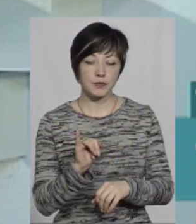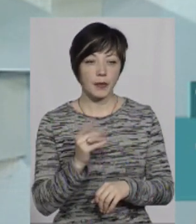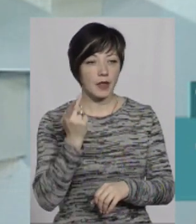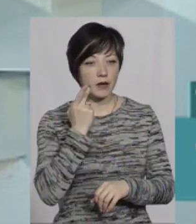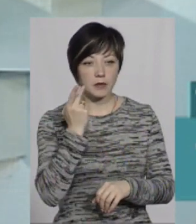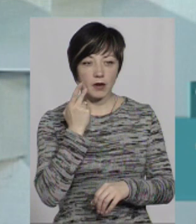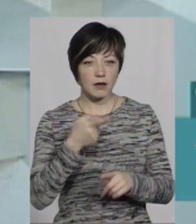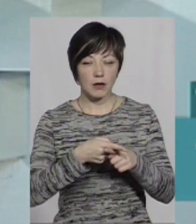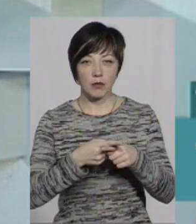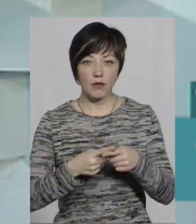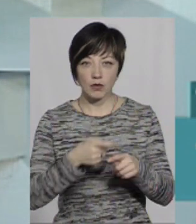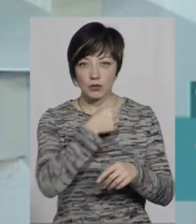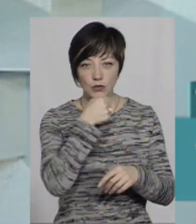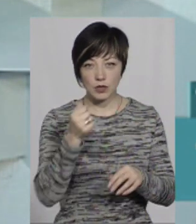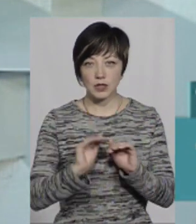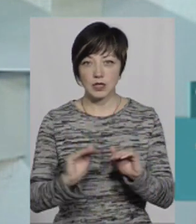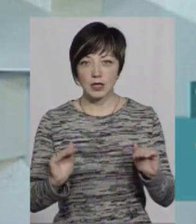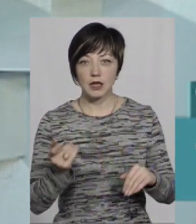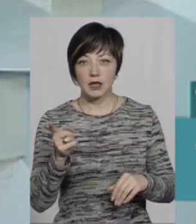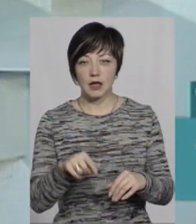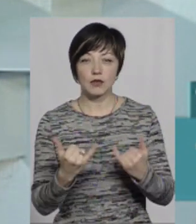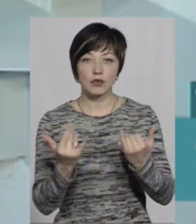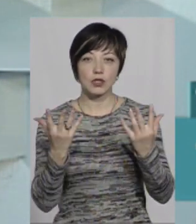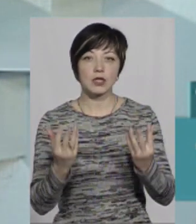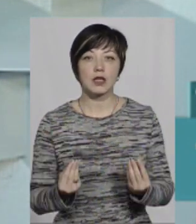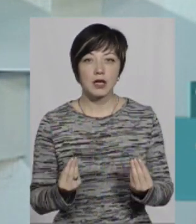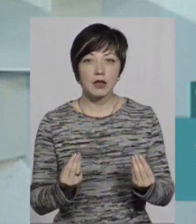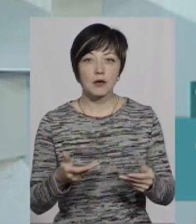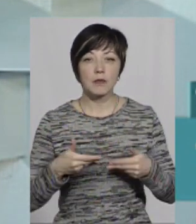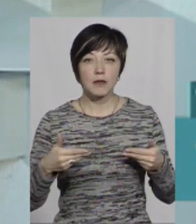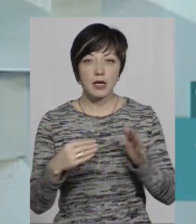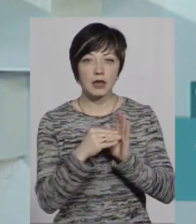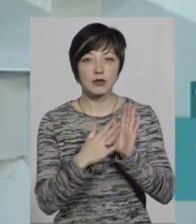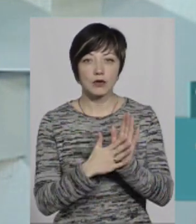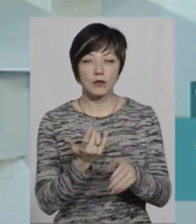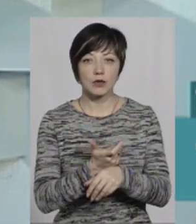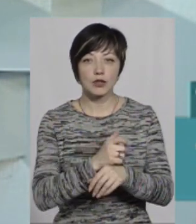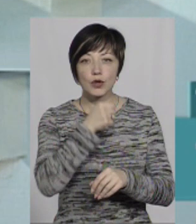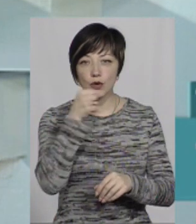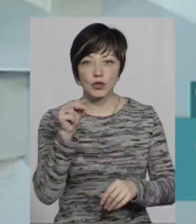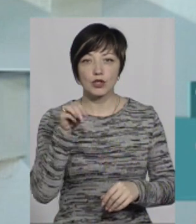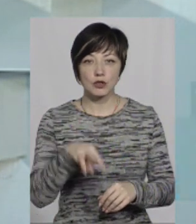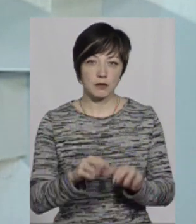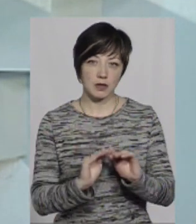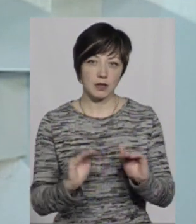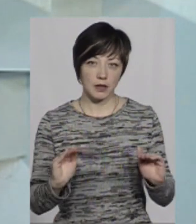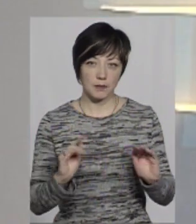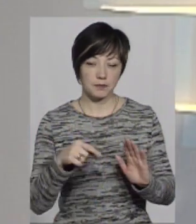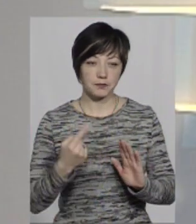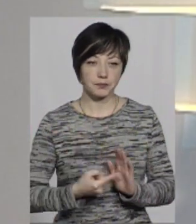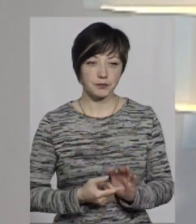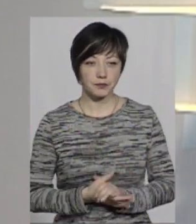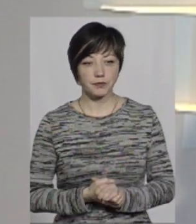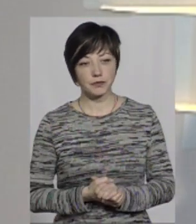як правило, наполовину дорослі, діти. Навіть на сьогоднішній день ми реєструємо більше дорослих, ніж дітей. Про це